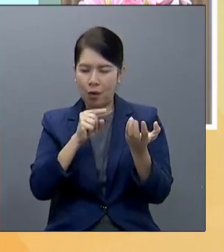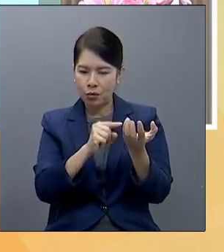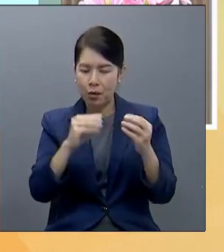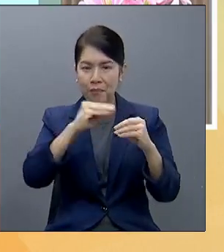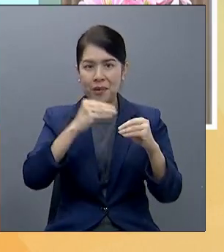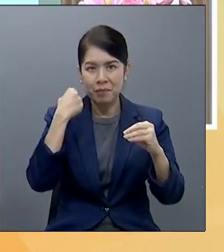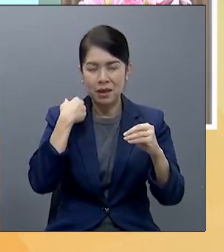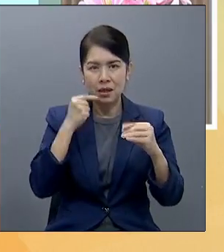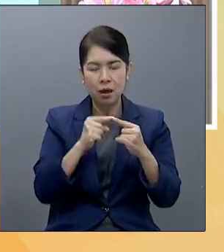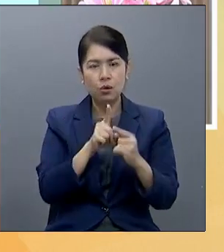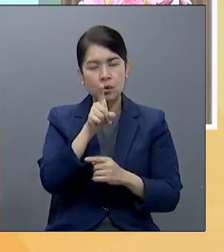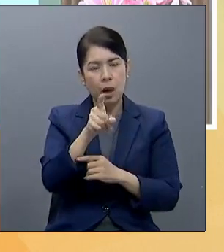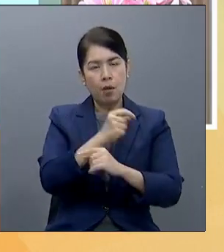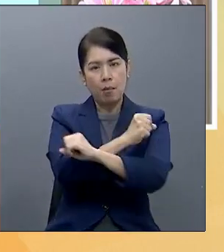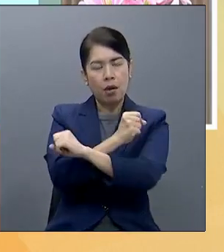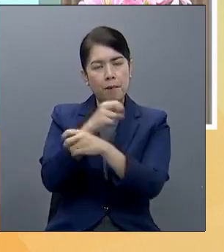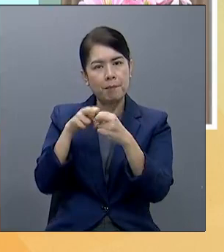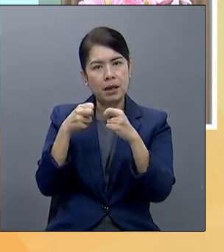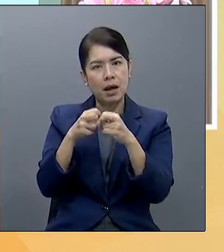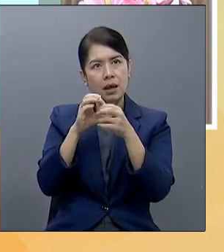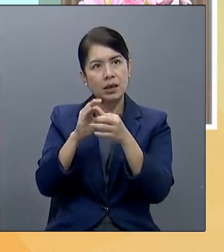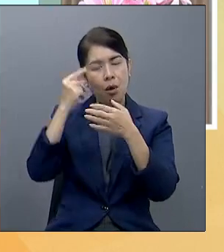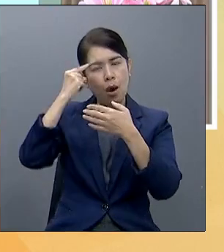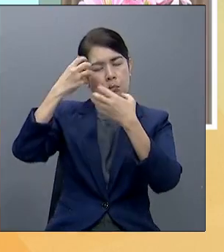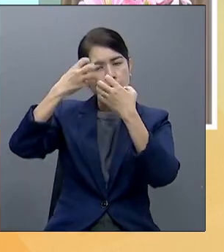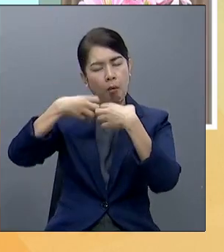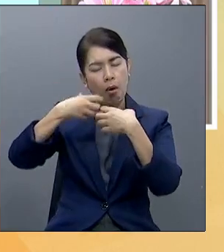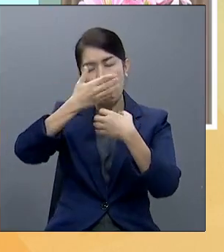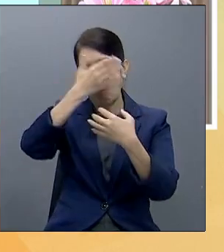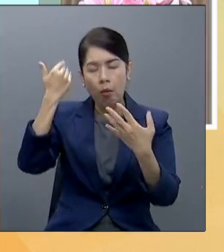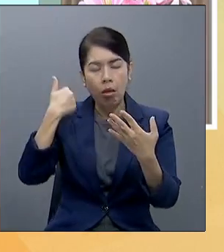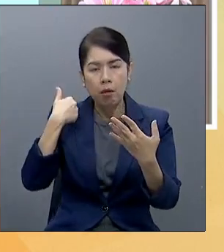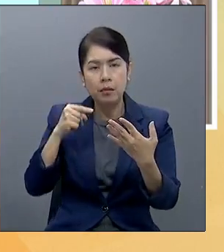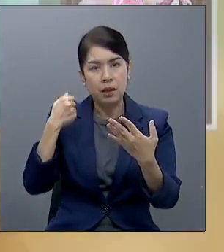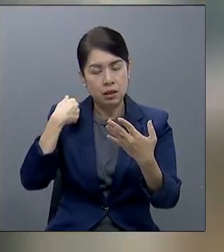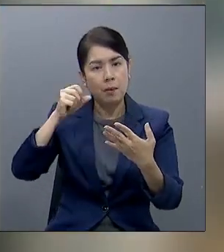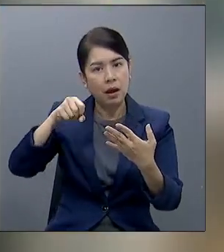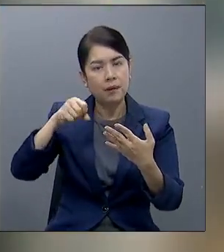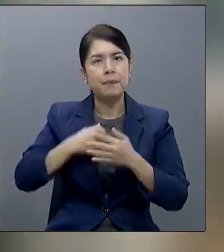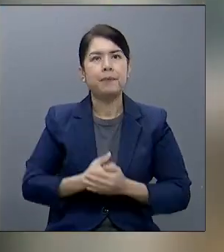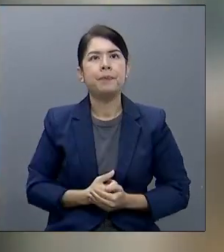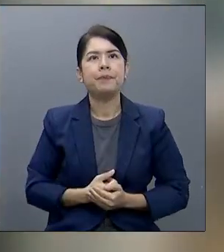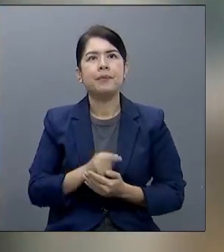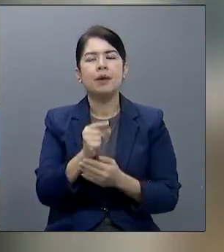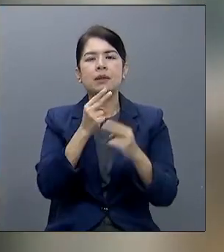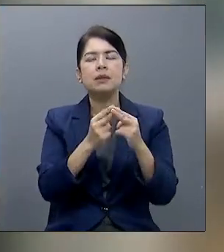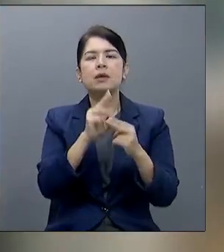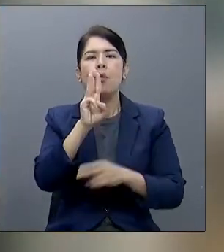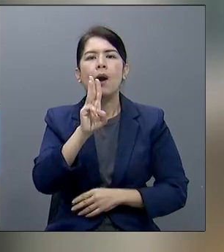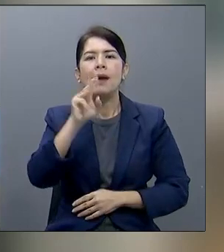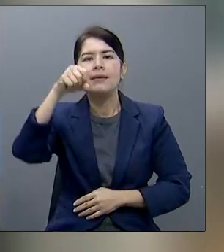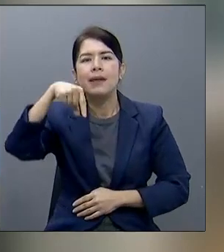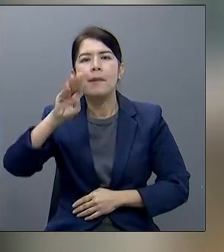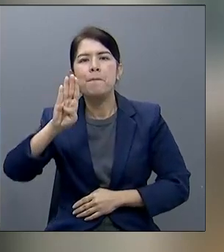องกันเรื่องภาวะสมองเสื่อมด้วยเหรอครับมันมีสารสำคัญอะไรในนั้นครับ อืมครับผมจริงวาซาบิเนี่ยก็เป็นพืช